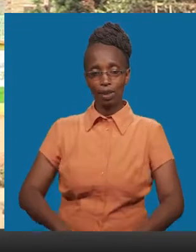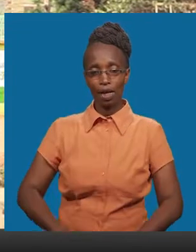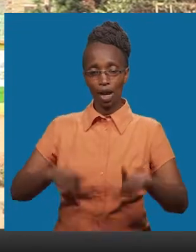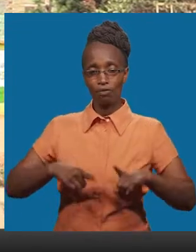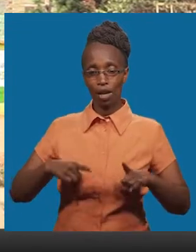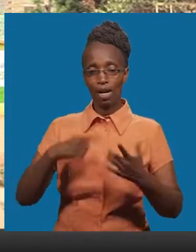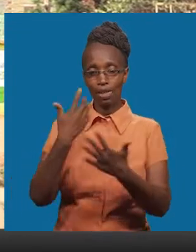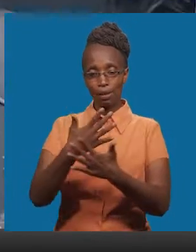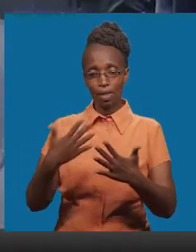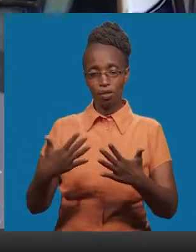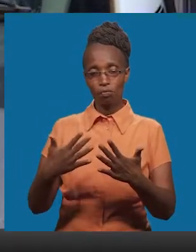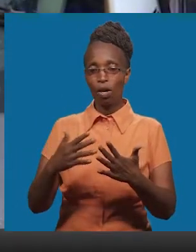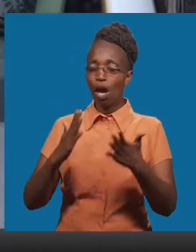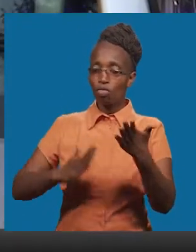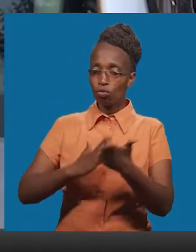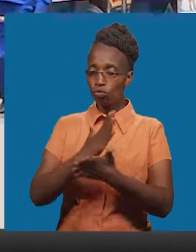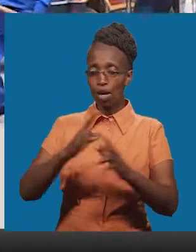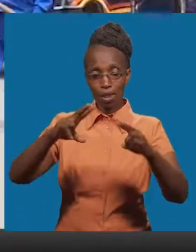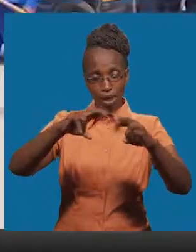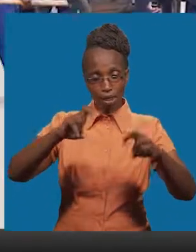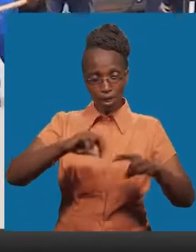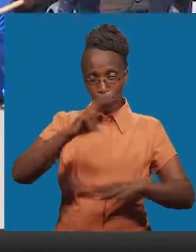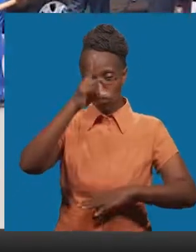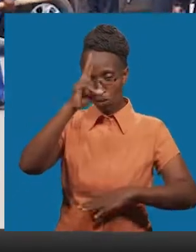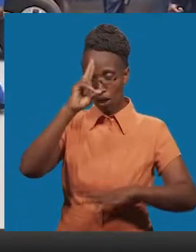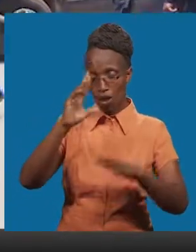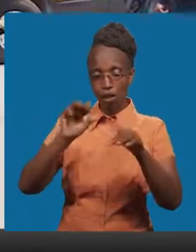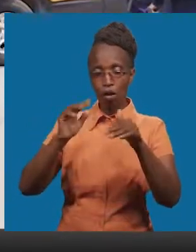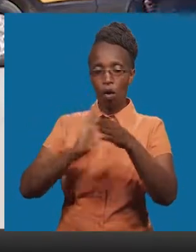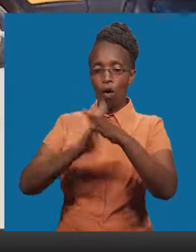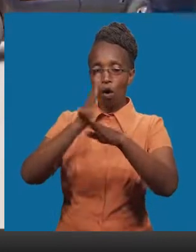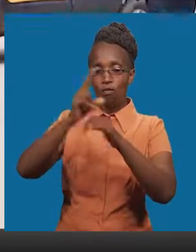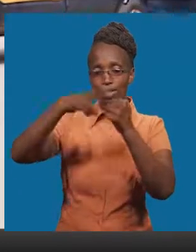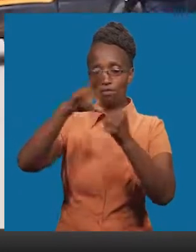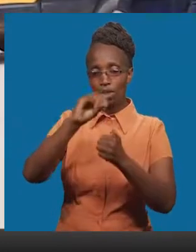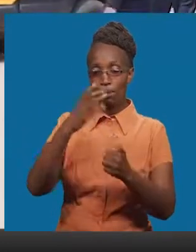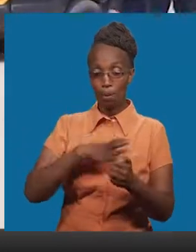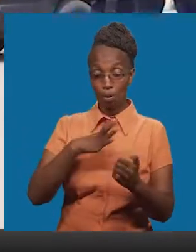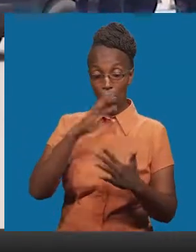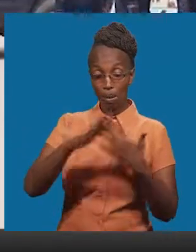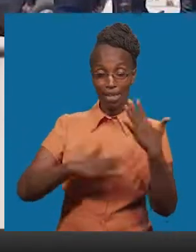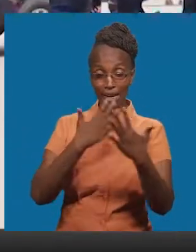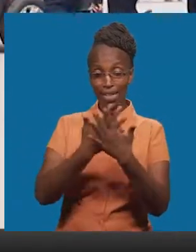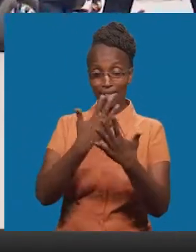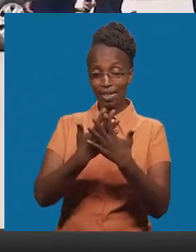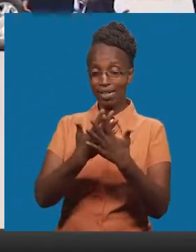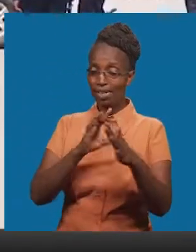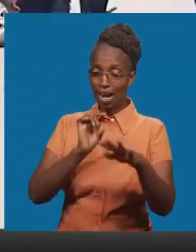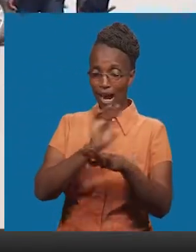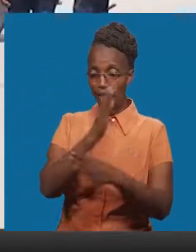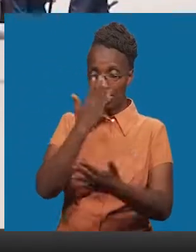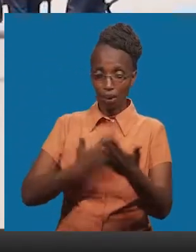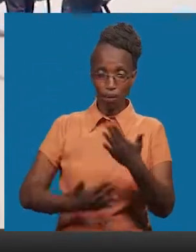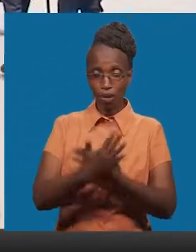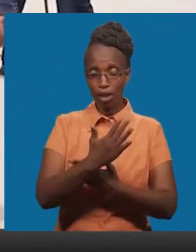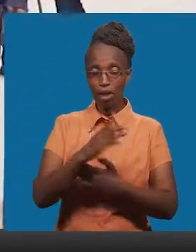the life and property of the people of Machakos. Kupitia msako wa polisi, zaidi ya watu 70 wamekamatwa eneo hilo usiku